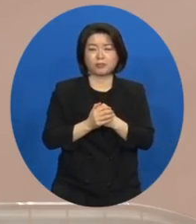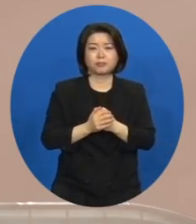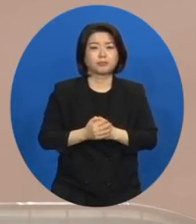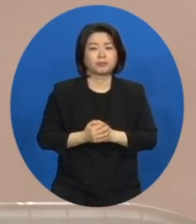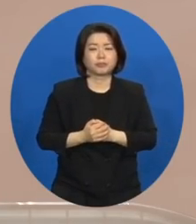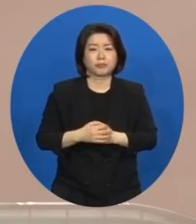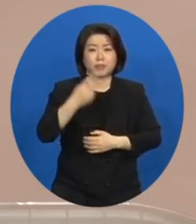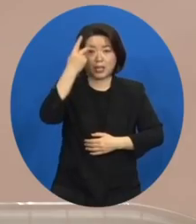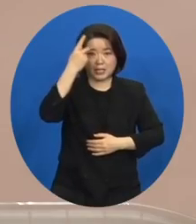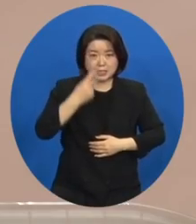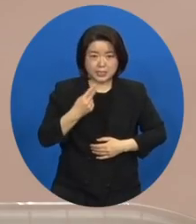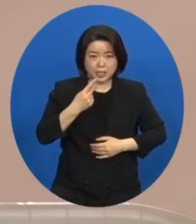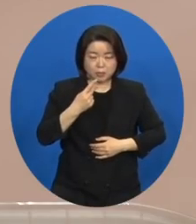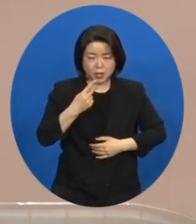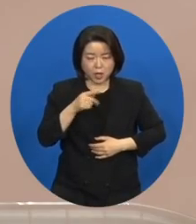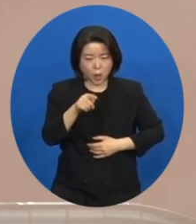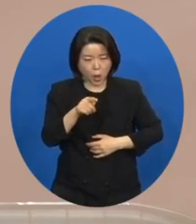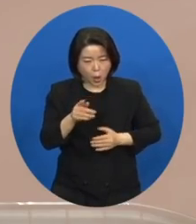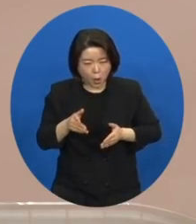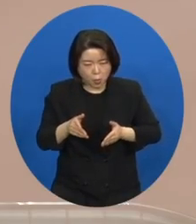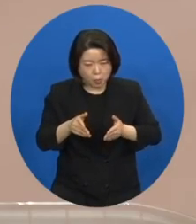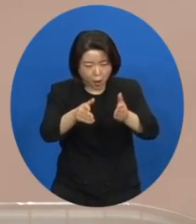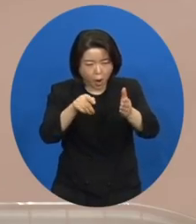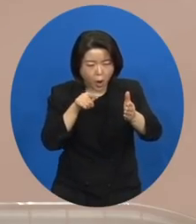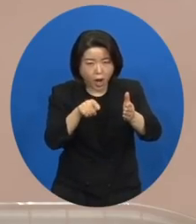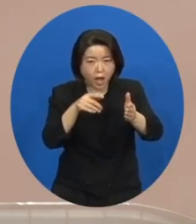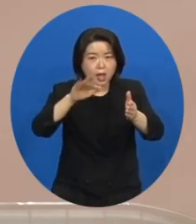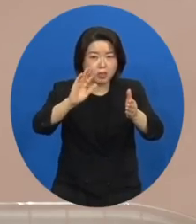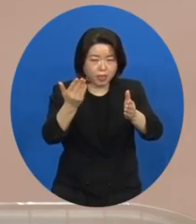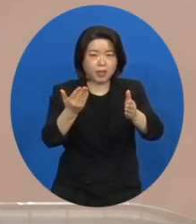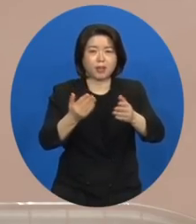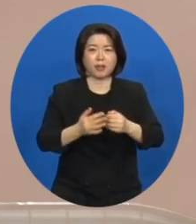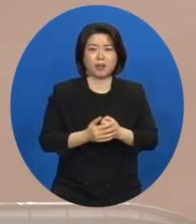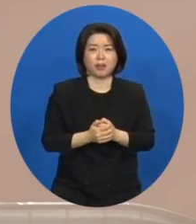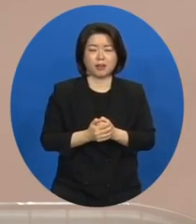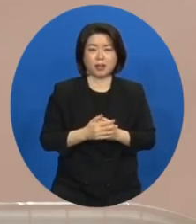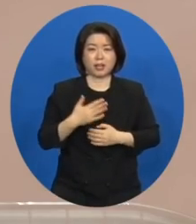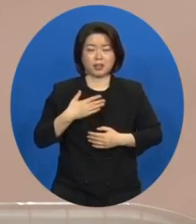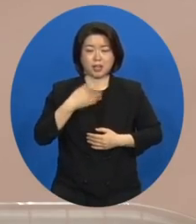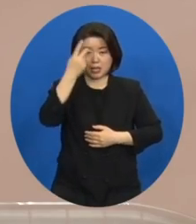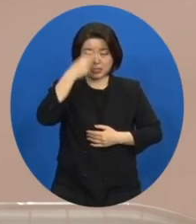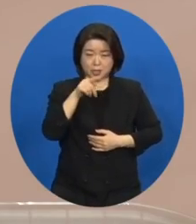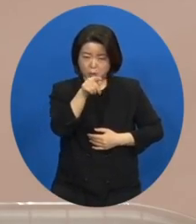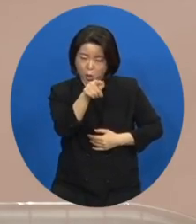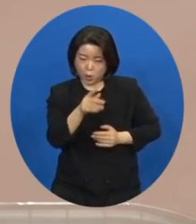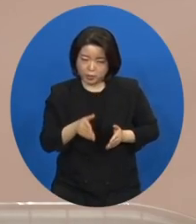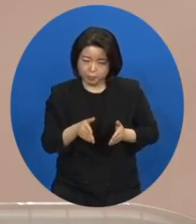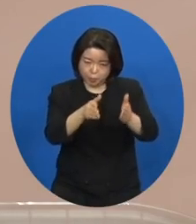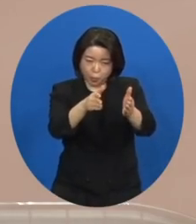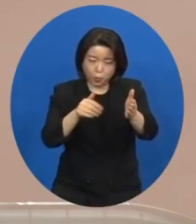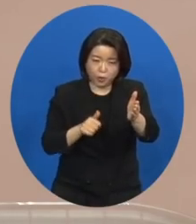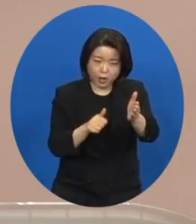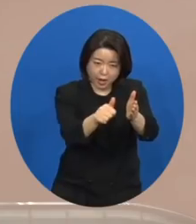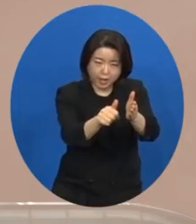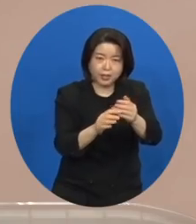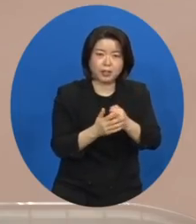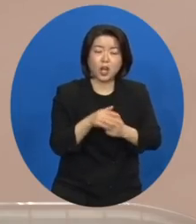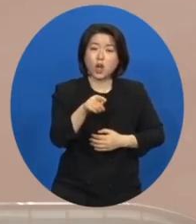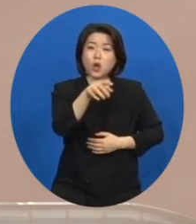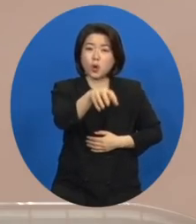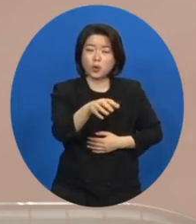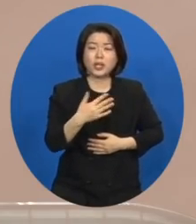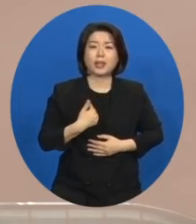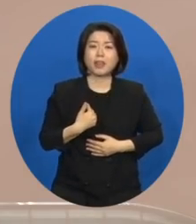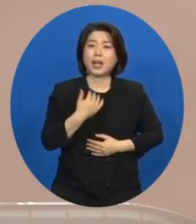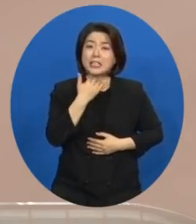사마리아를 통과해야 하기 있는지라 나사 말을 꼭 해야돼 왜냐면 거기에 나를 기다리고 있는